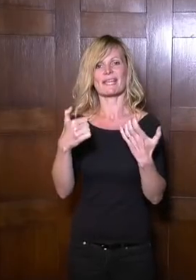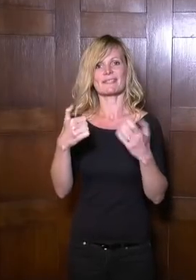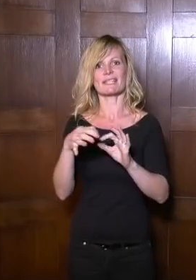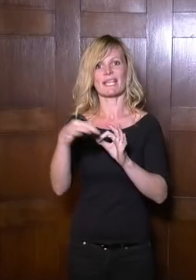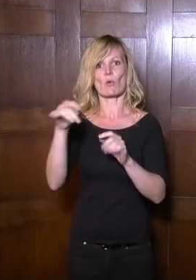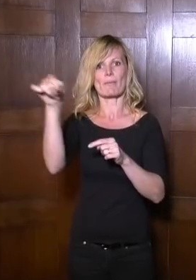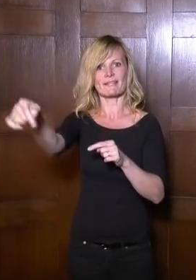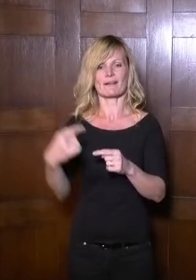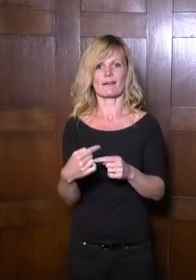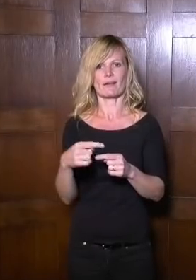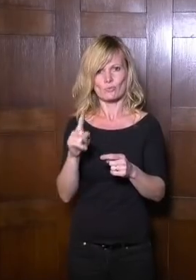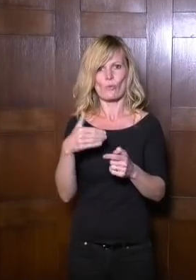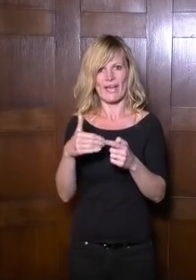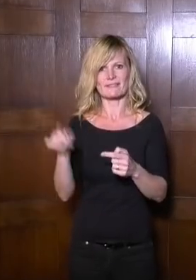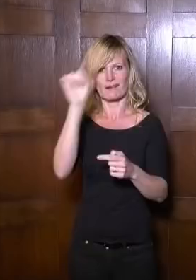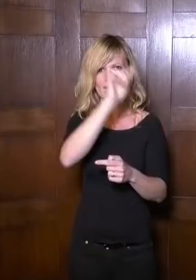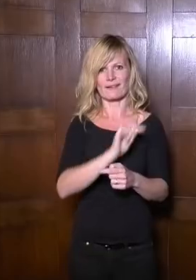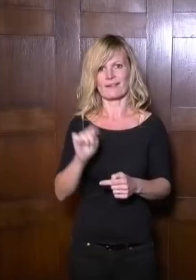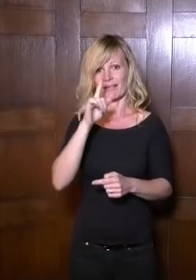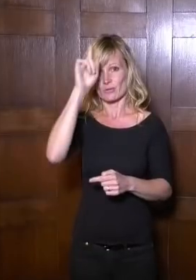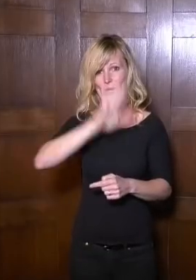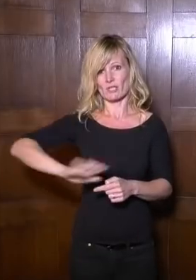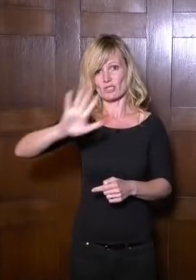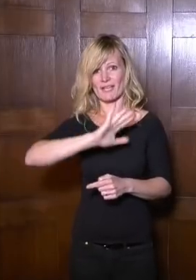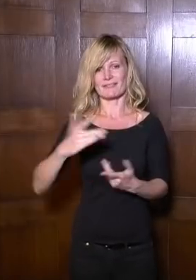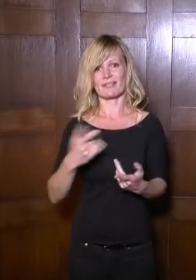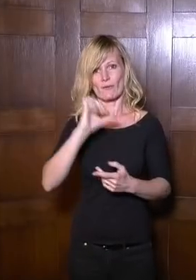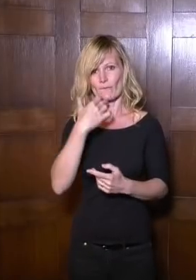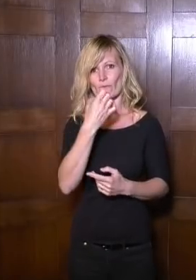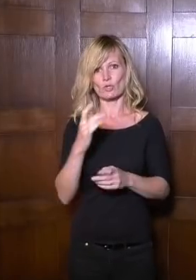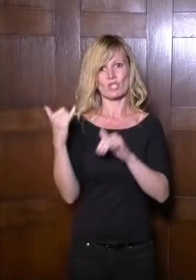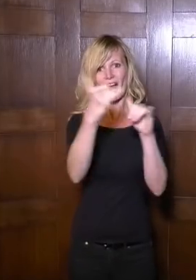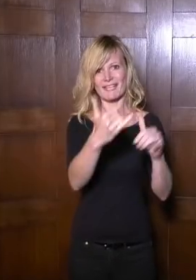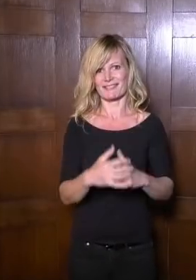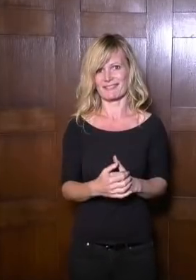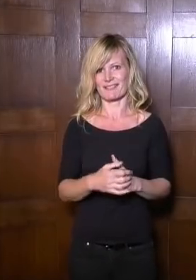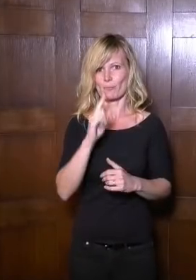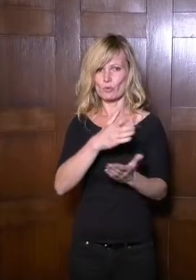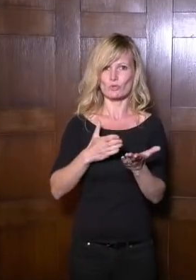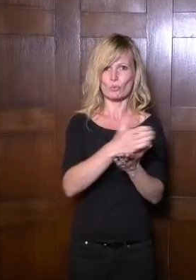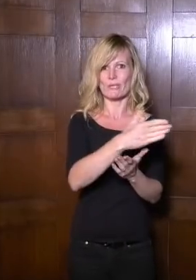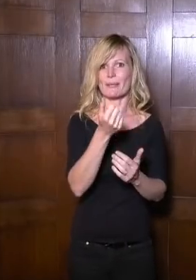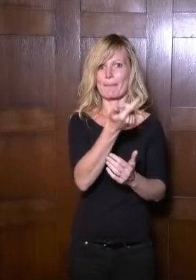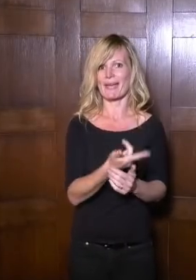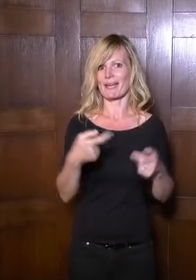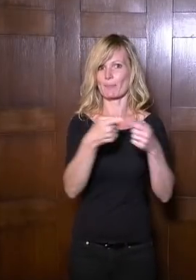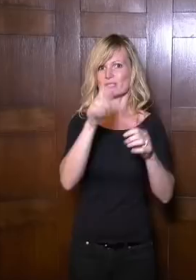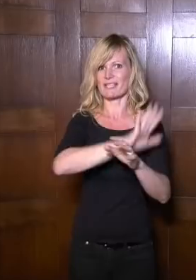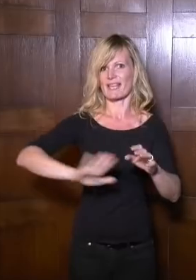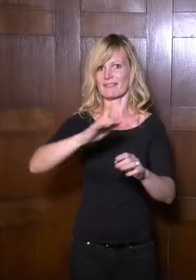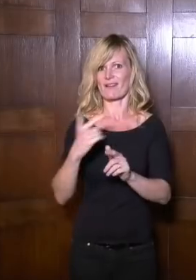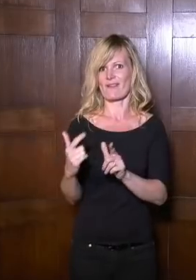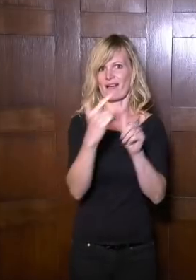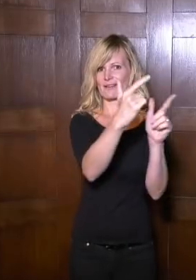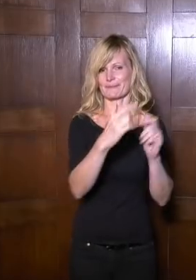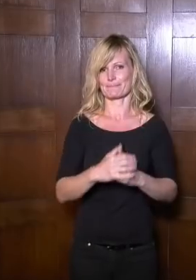das natürlich fort. Selbst wenn wir in Deutschland wieder eine Reise machen wollen, sind wir gezwungen, durch mehrere Bundesländer zu fahren.